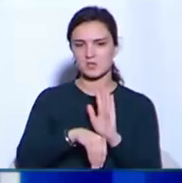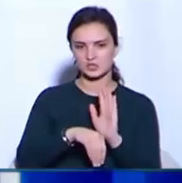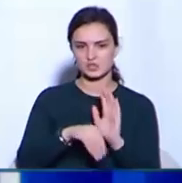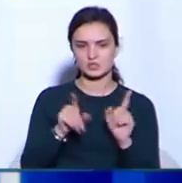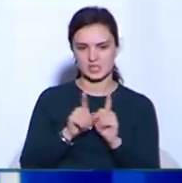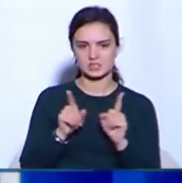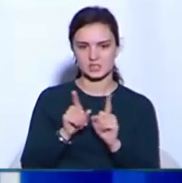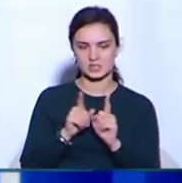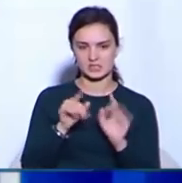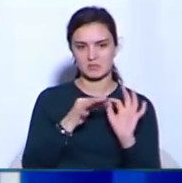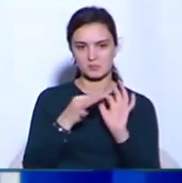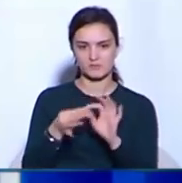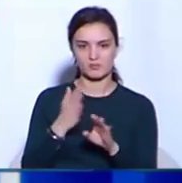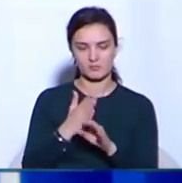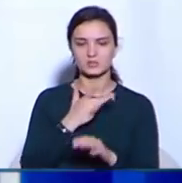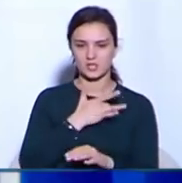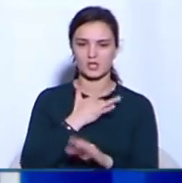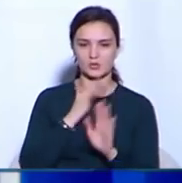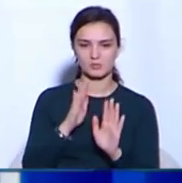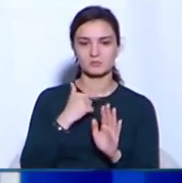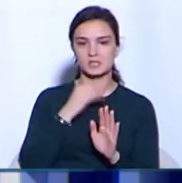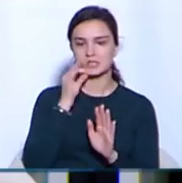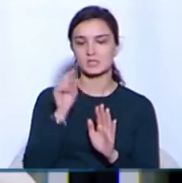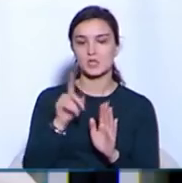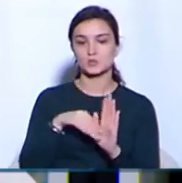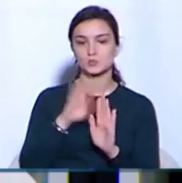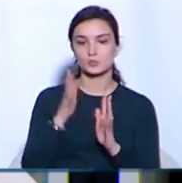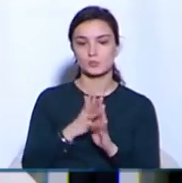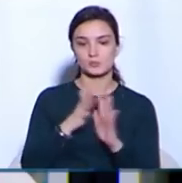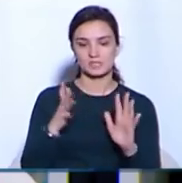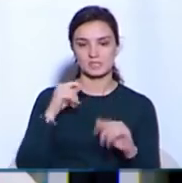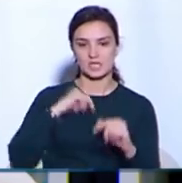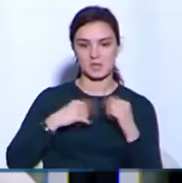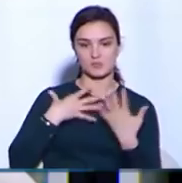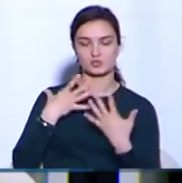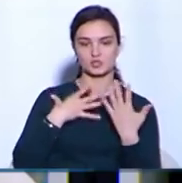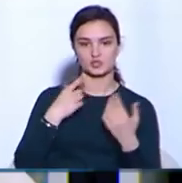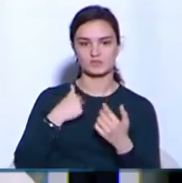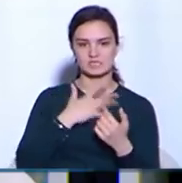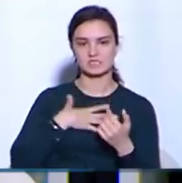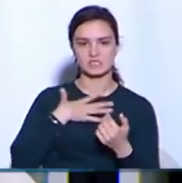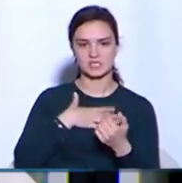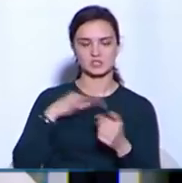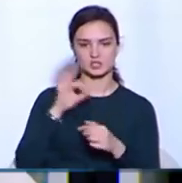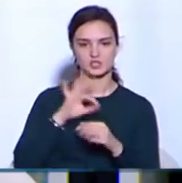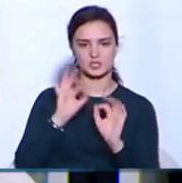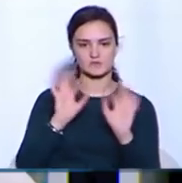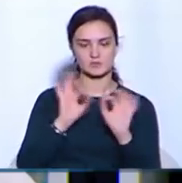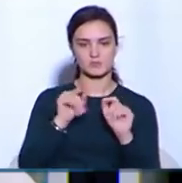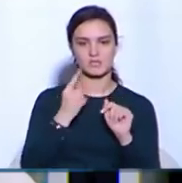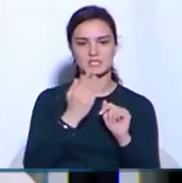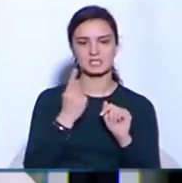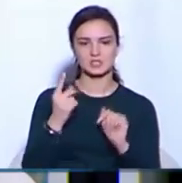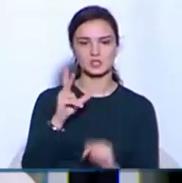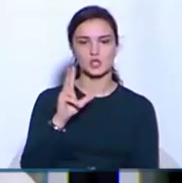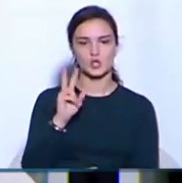აღბეჭდასაც ასეთივე თანმიმდევრობა აქვს. დაახლოებით, აი ხლა ვეგეტყვით, რაც უფრო მძაფრია ემოცია, ჩვენ სტრესზე ხშირად გვისაუბრია და მის ერთ-ერთ